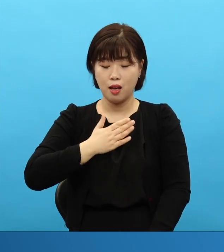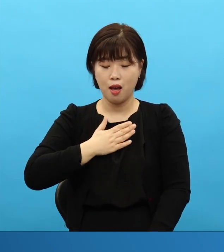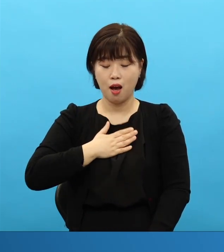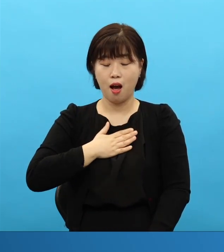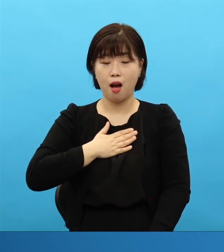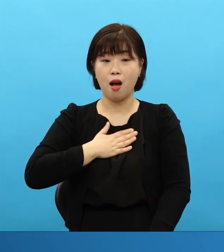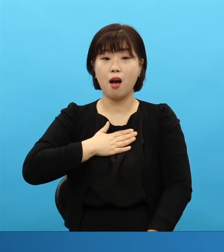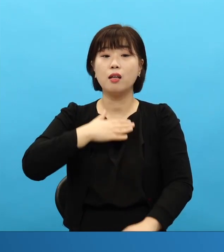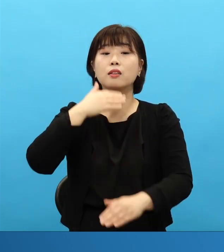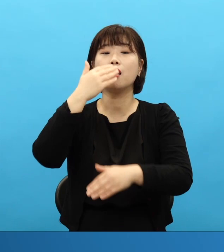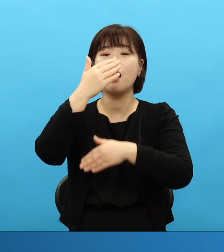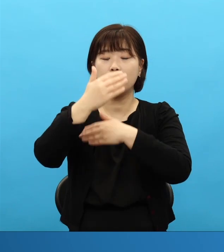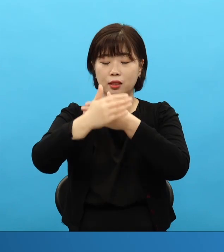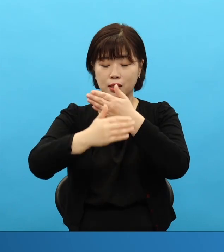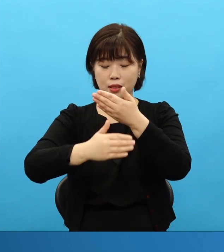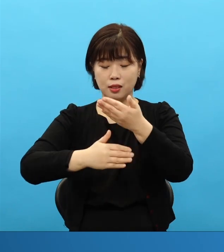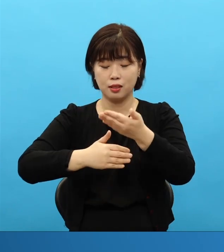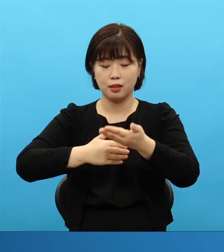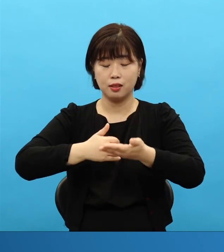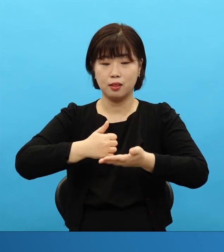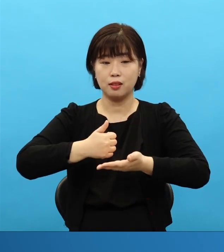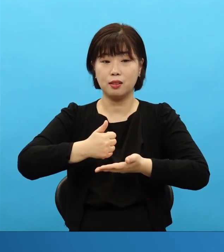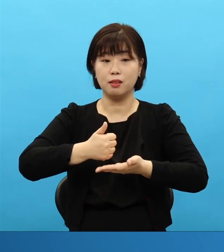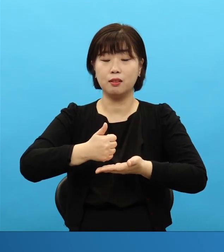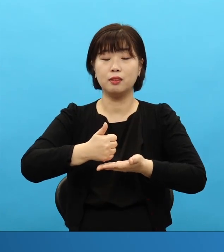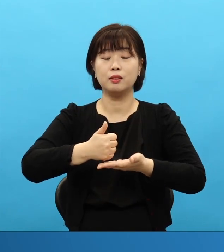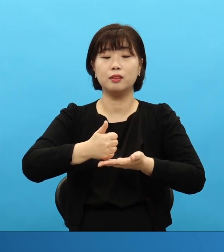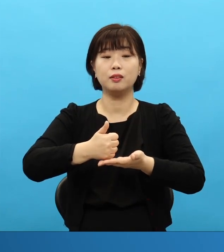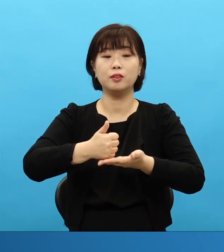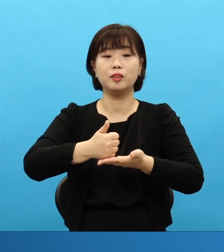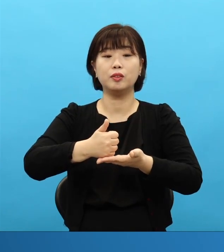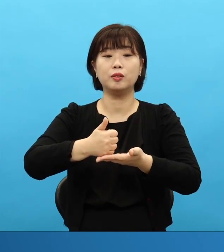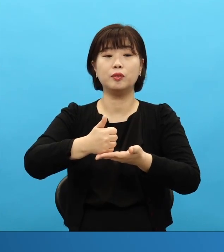나의 하나님.